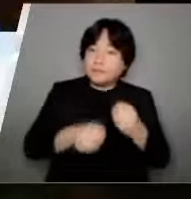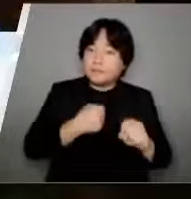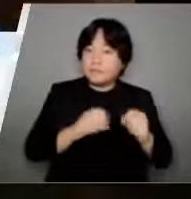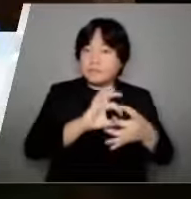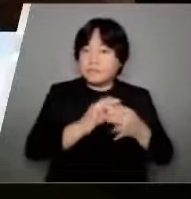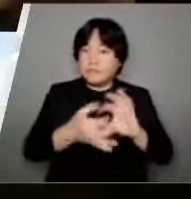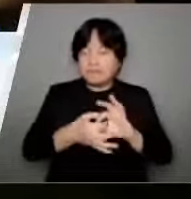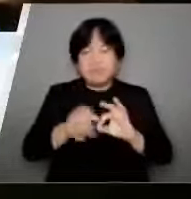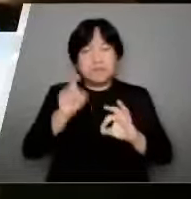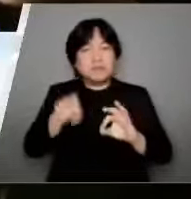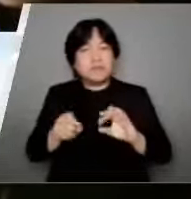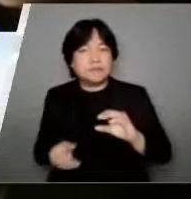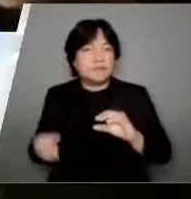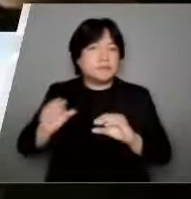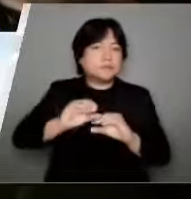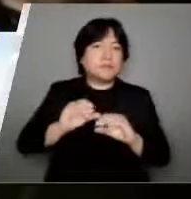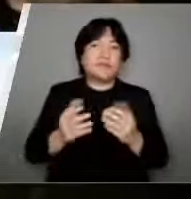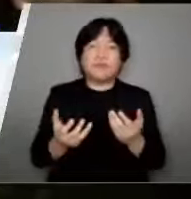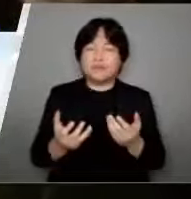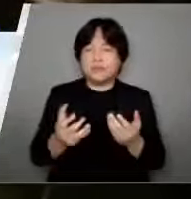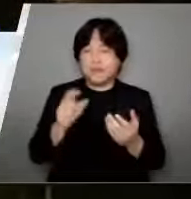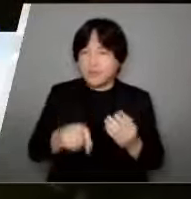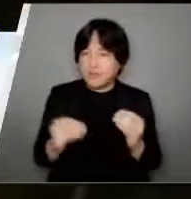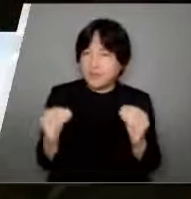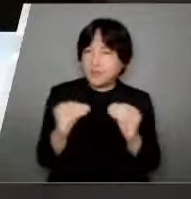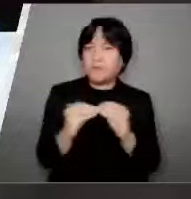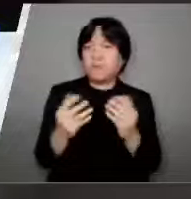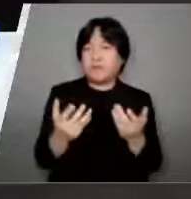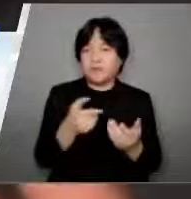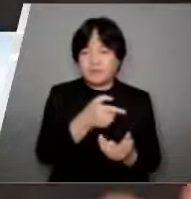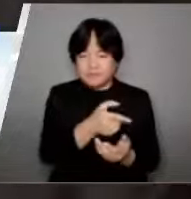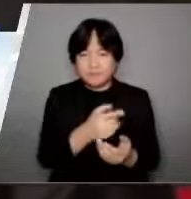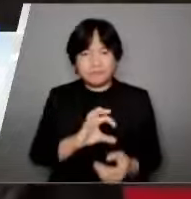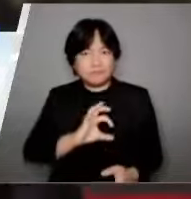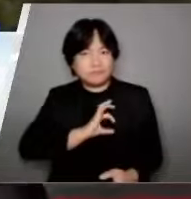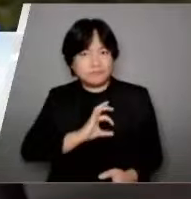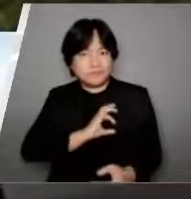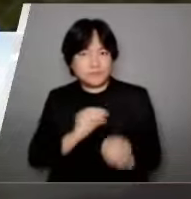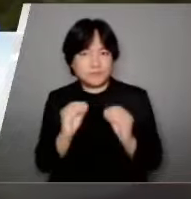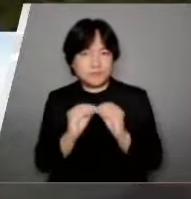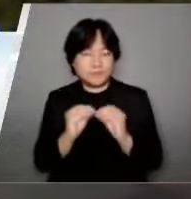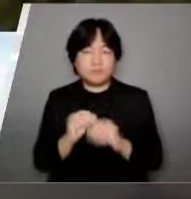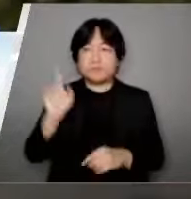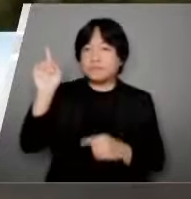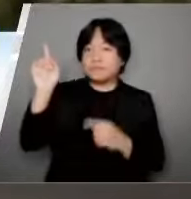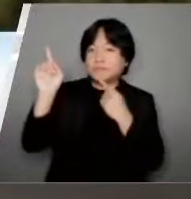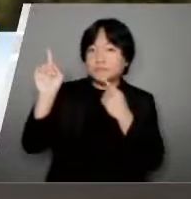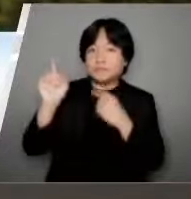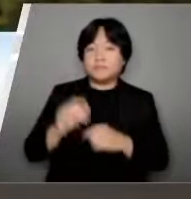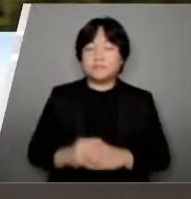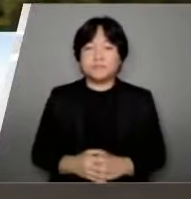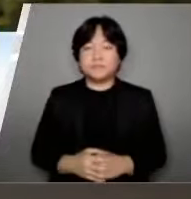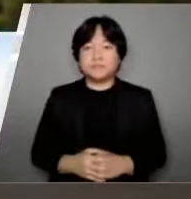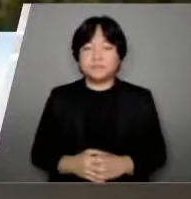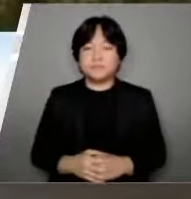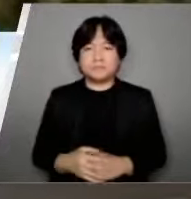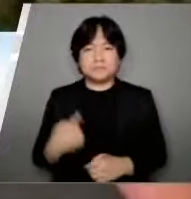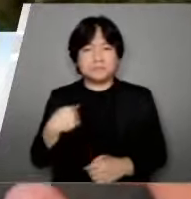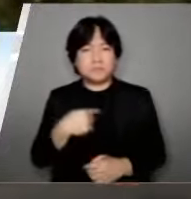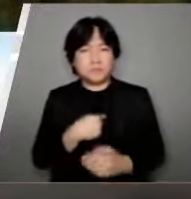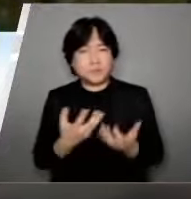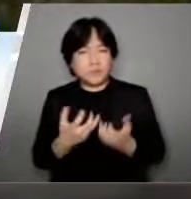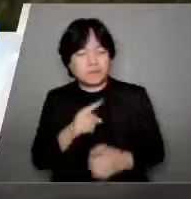Yulo, Villegas at Petesio na nag-uuwi ng mga medalya. Ang gusto kong hingi at tanungin sa kanila, ano